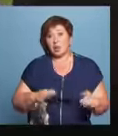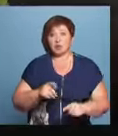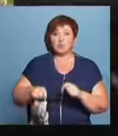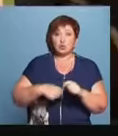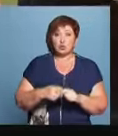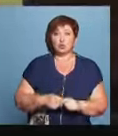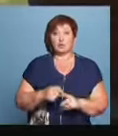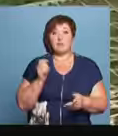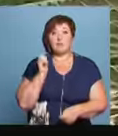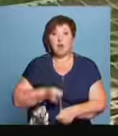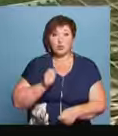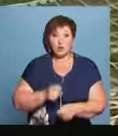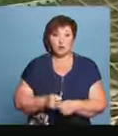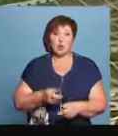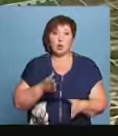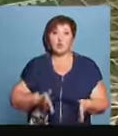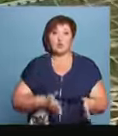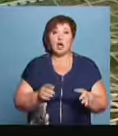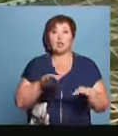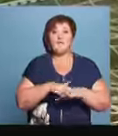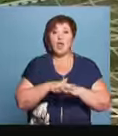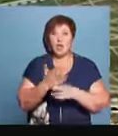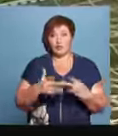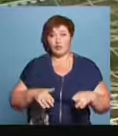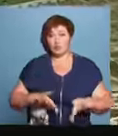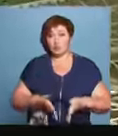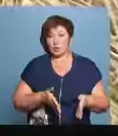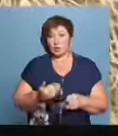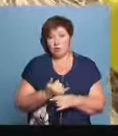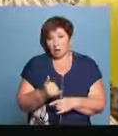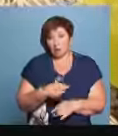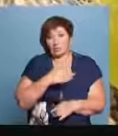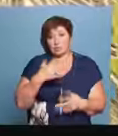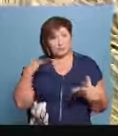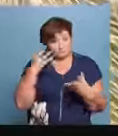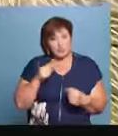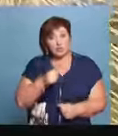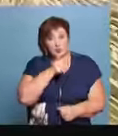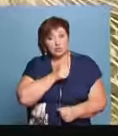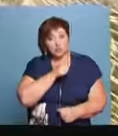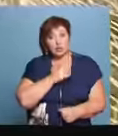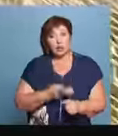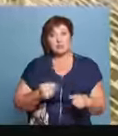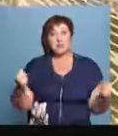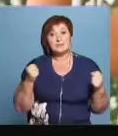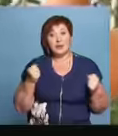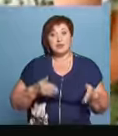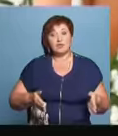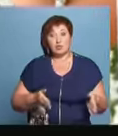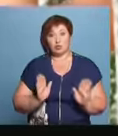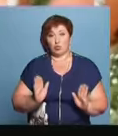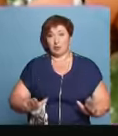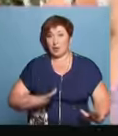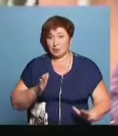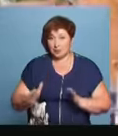выбивают кегли и преодолевают веревочную тропу. Для многих туристические этапы – серьезные испытания. Но этот спортивный маршрут – лишь репетиция перед